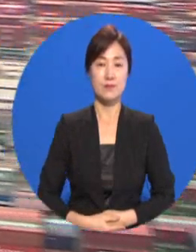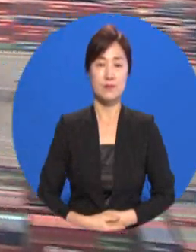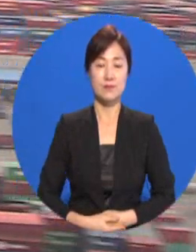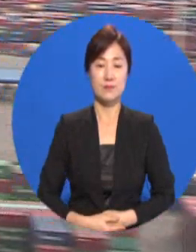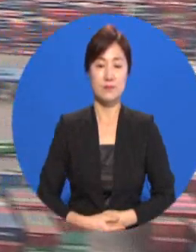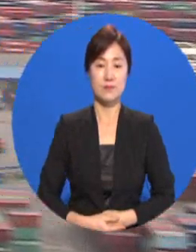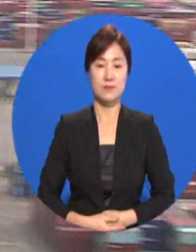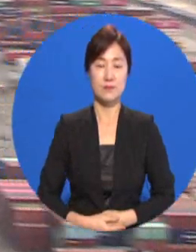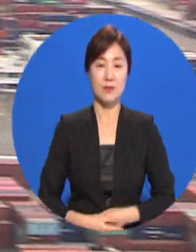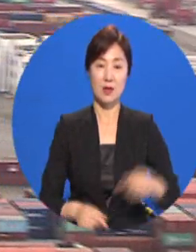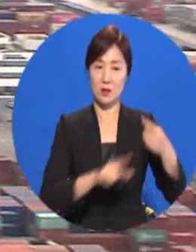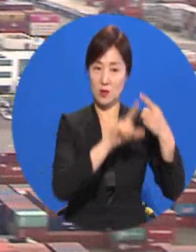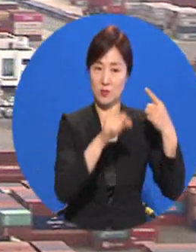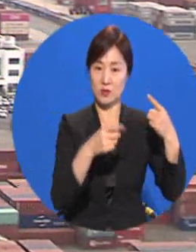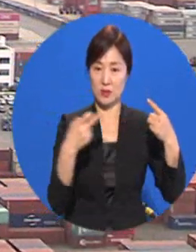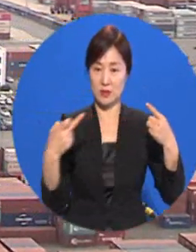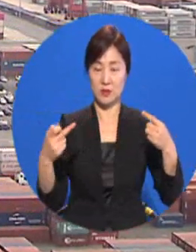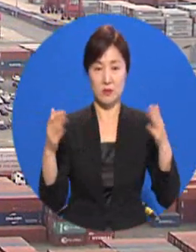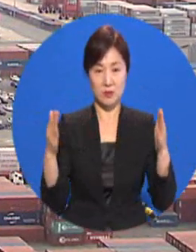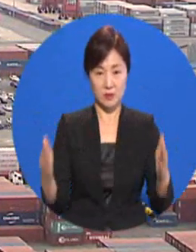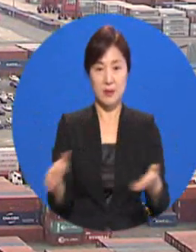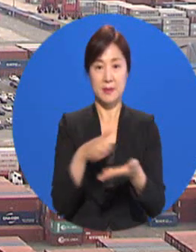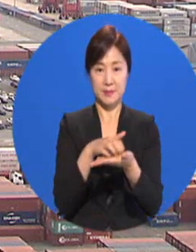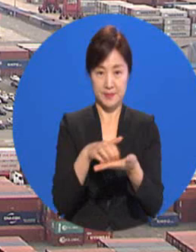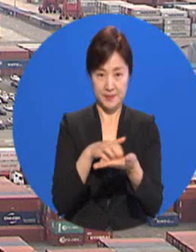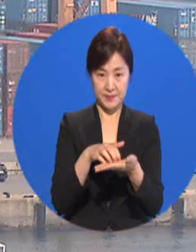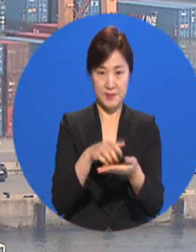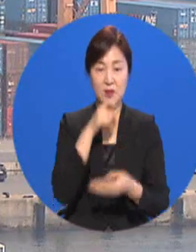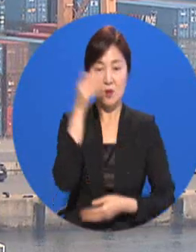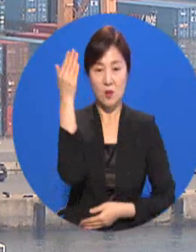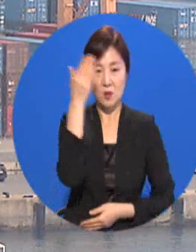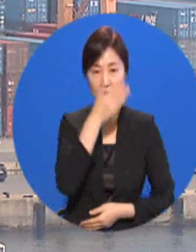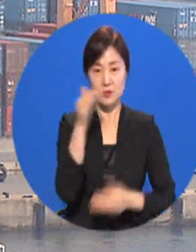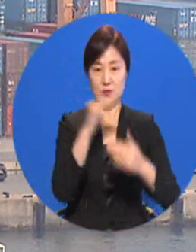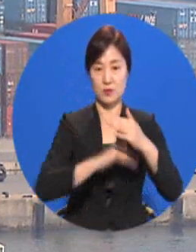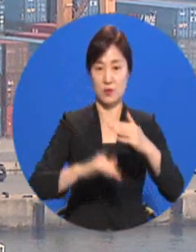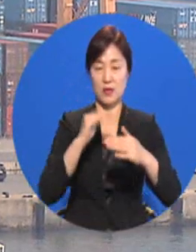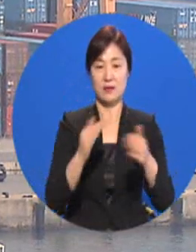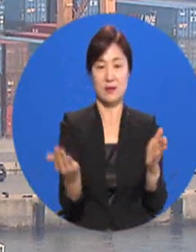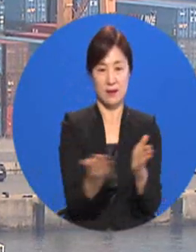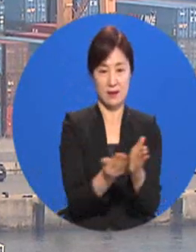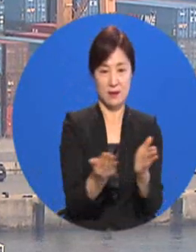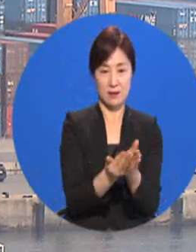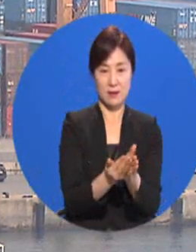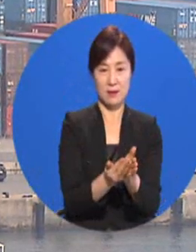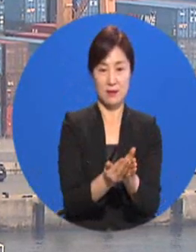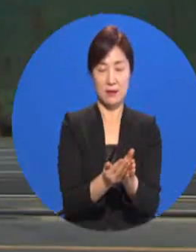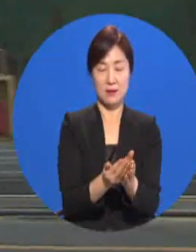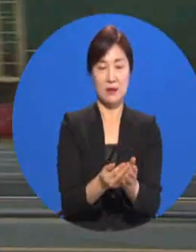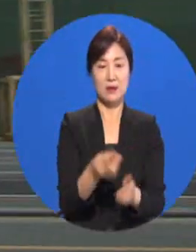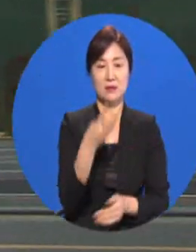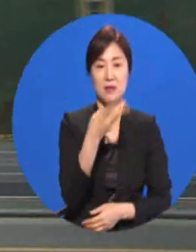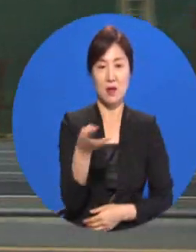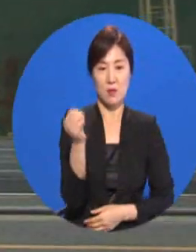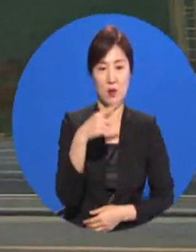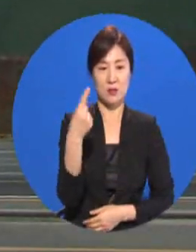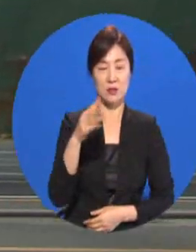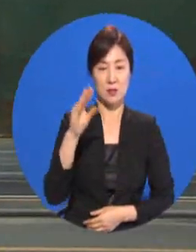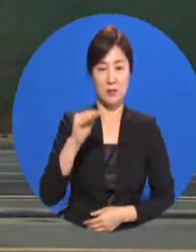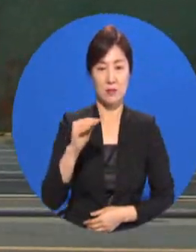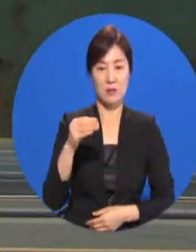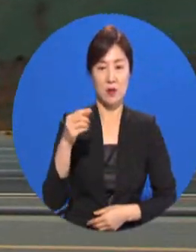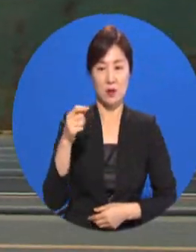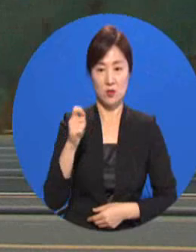1월부터 12월까지 잠정 집계된 여수 광양항 의총 물동량은 310,000,000 전년에 비해 2.3%